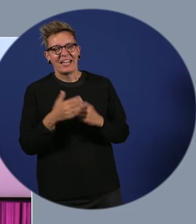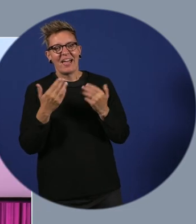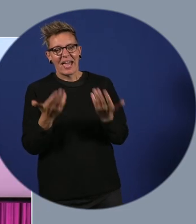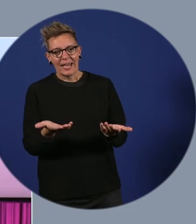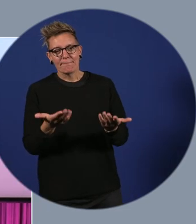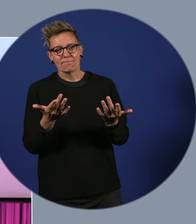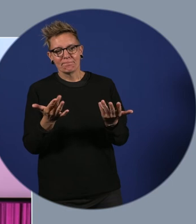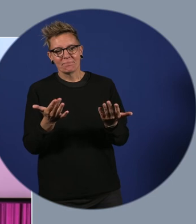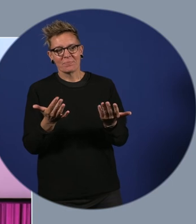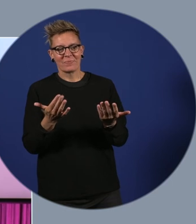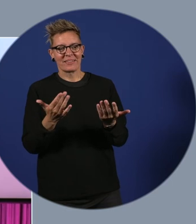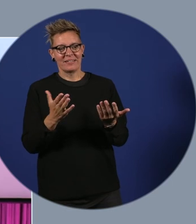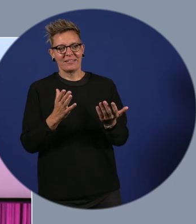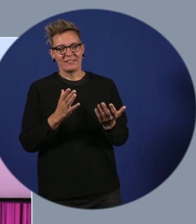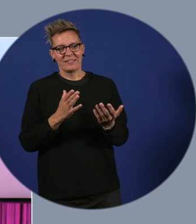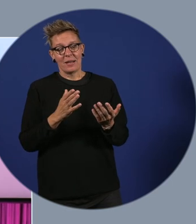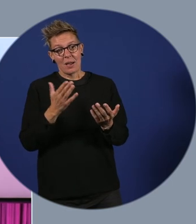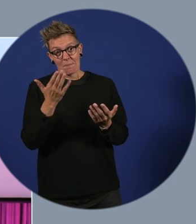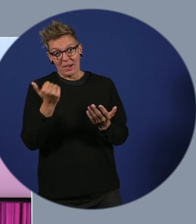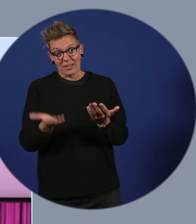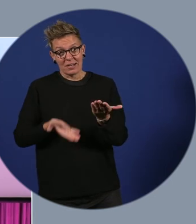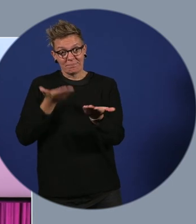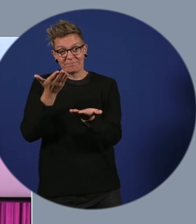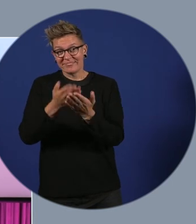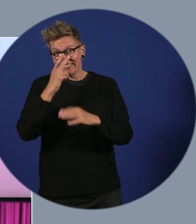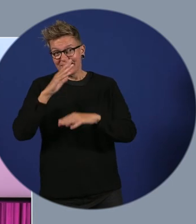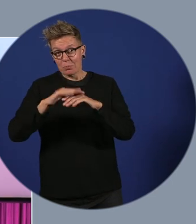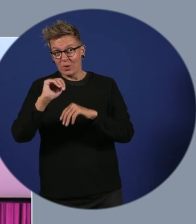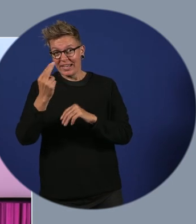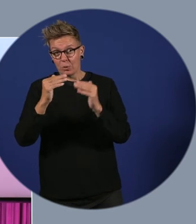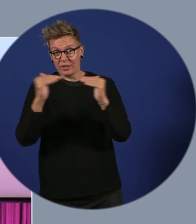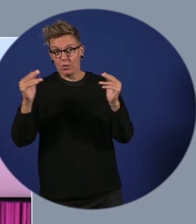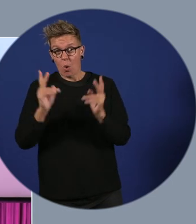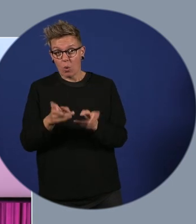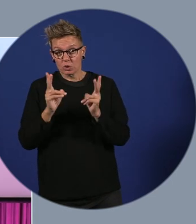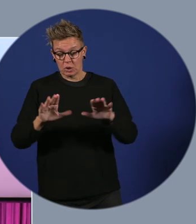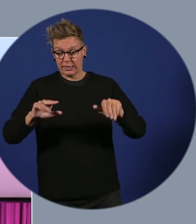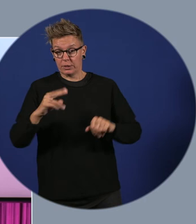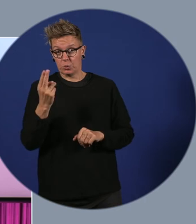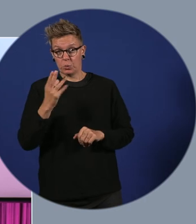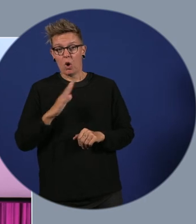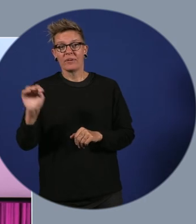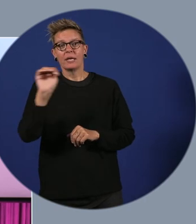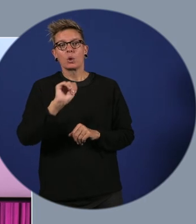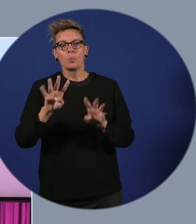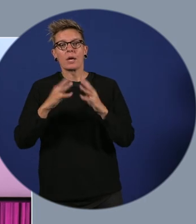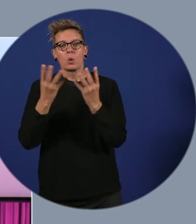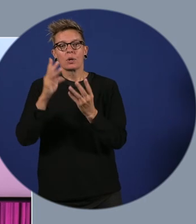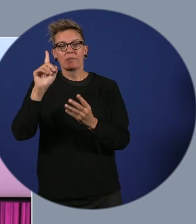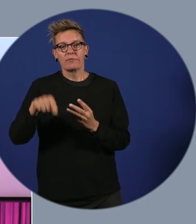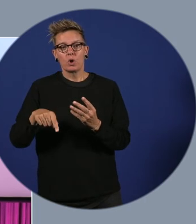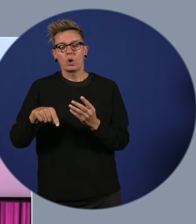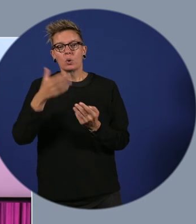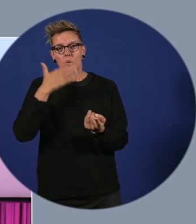det finns fina kopplingar att kunna lyfta det till EU-nivå också. För att redan i år så har vi Europaåret för unga. Och